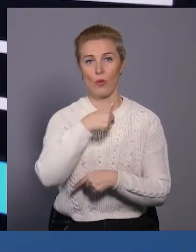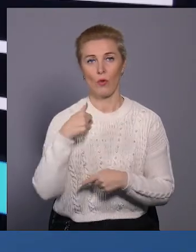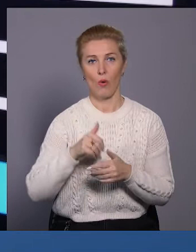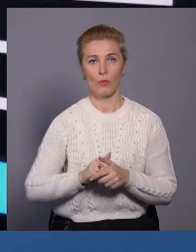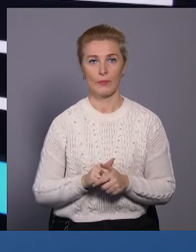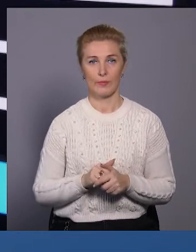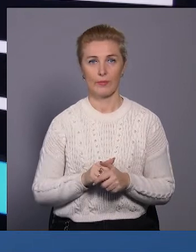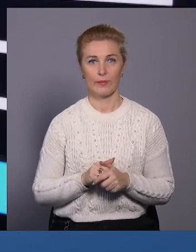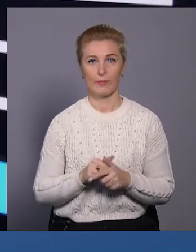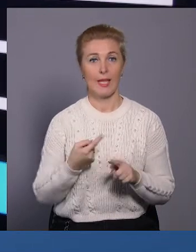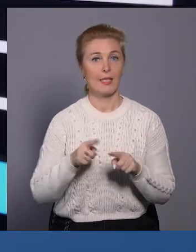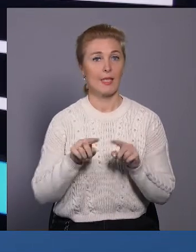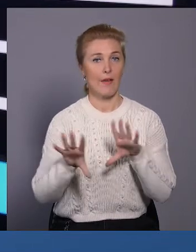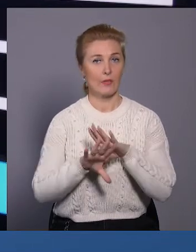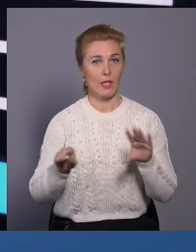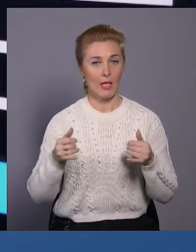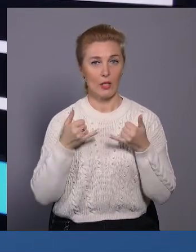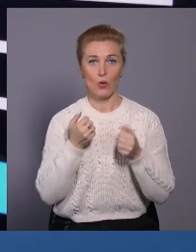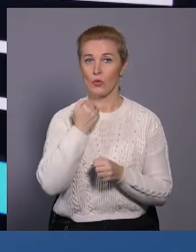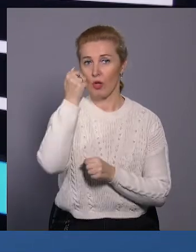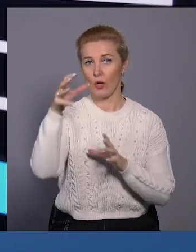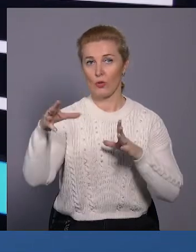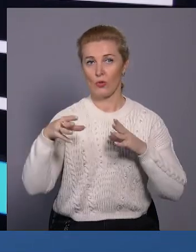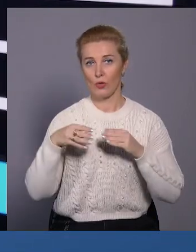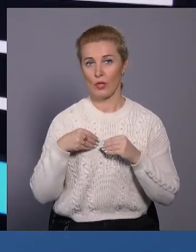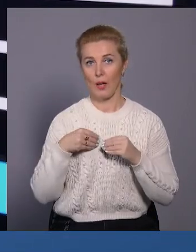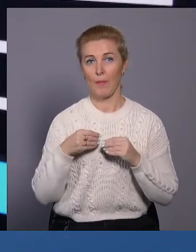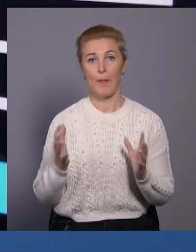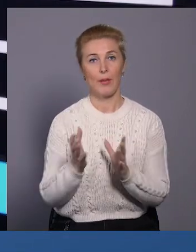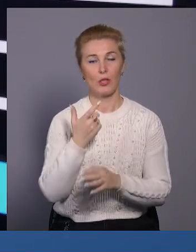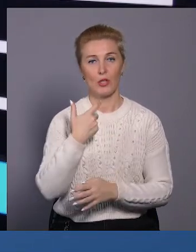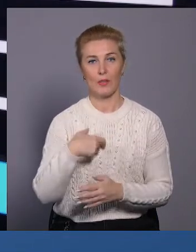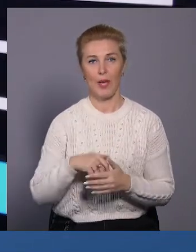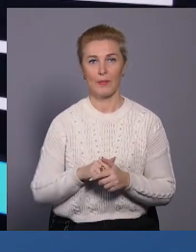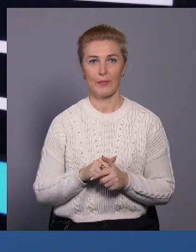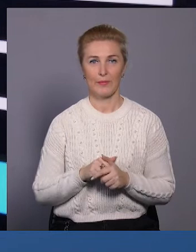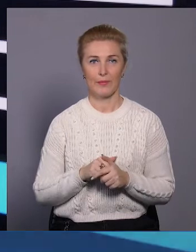року. Це все на сьогодні. Дякуємо, що ви з нами. Бережіть себе!